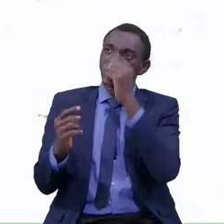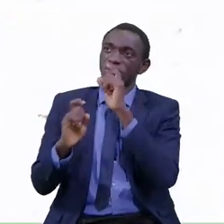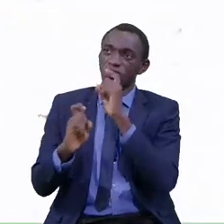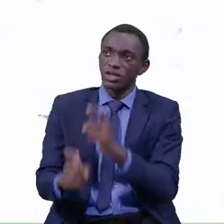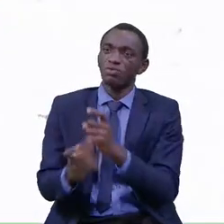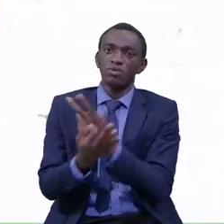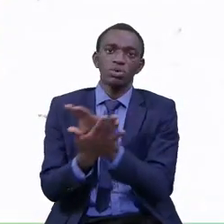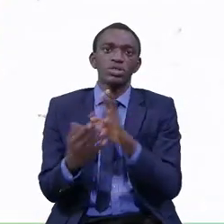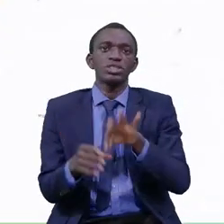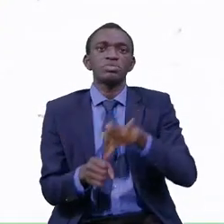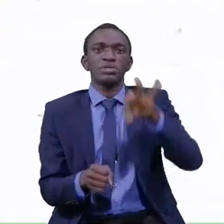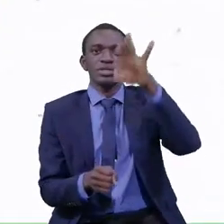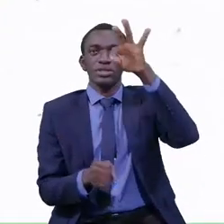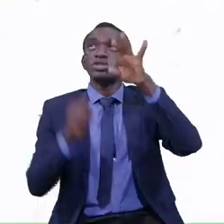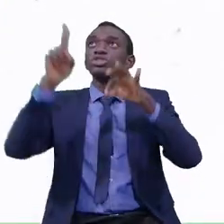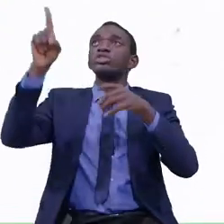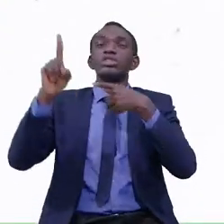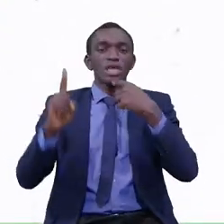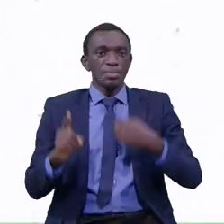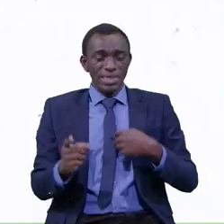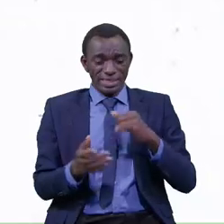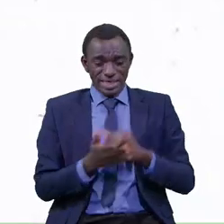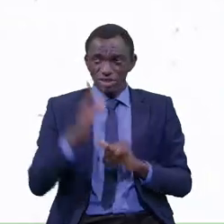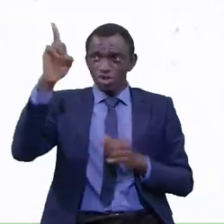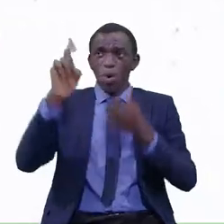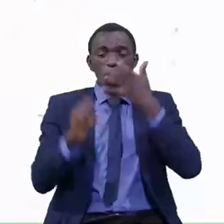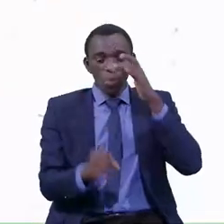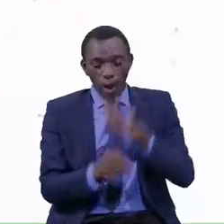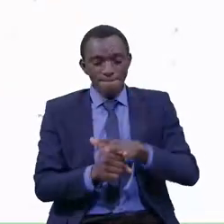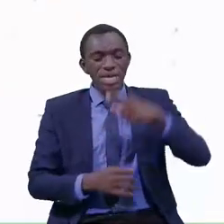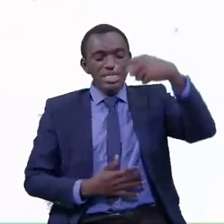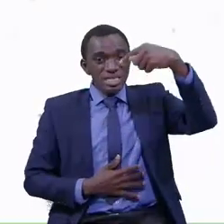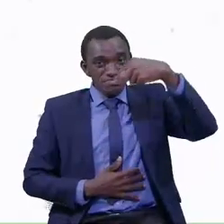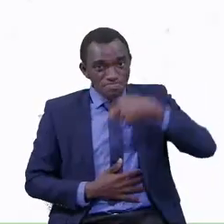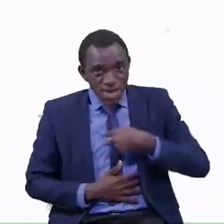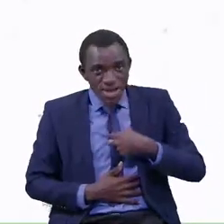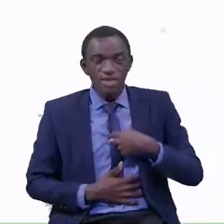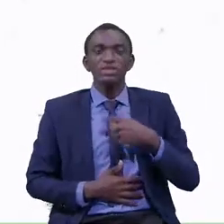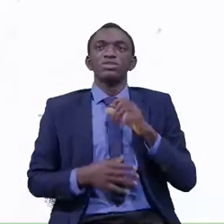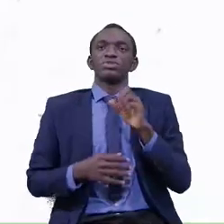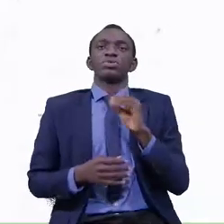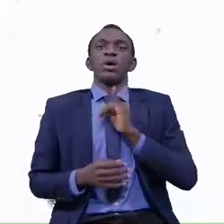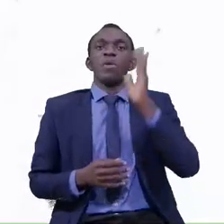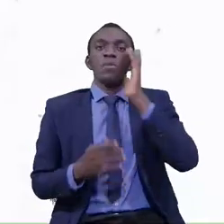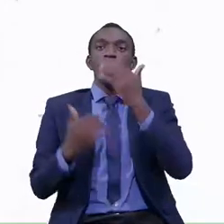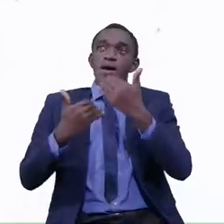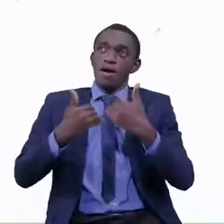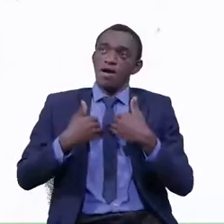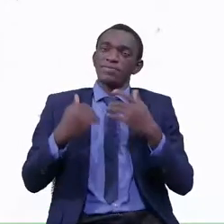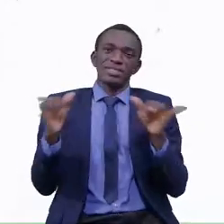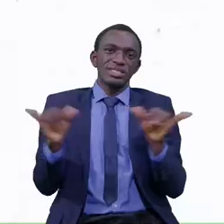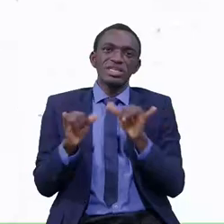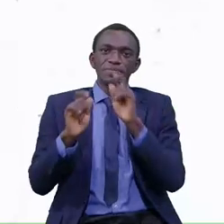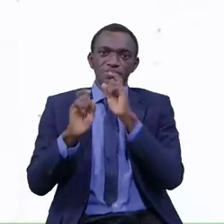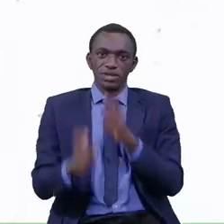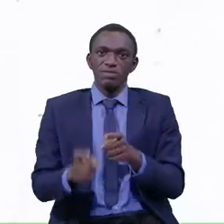Saint-Esprit. La promesse est pour vous, pour que je puisse l'avoir. Le même don du Saint-Esprit